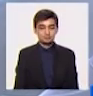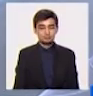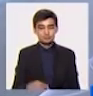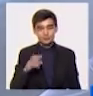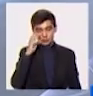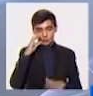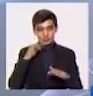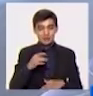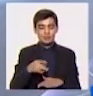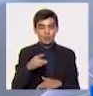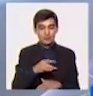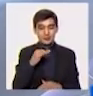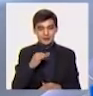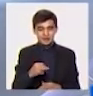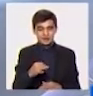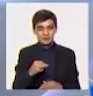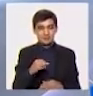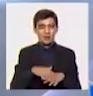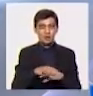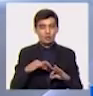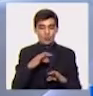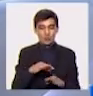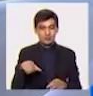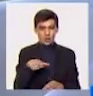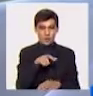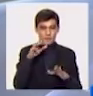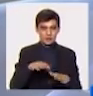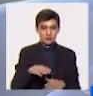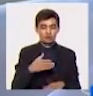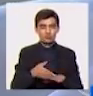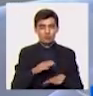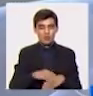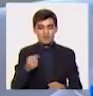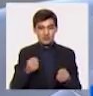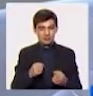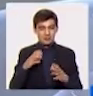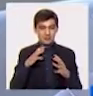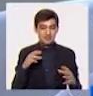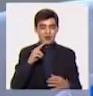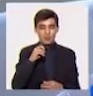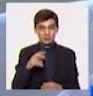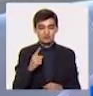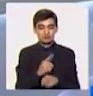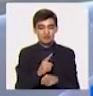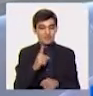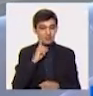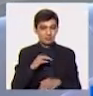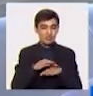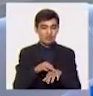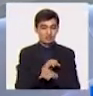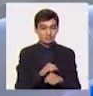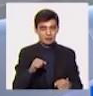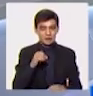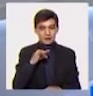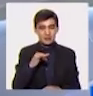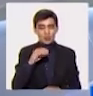Елімізде республикалық және халықаралық тасжолдармен ауыр жүк тасымалдауға шектеу қойылды. Уақытша шектеу